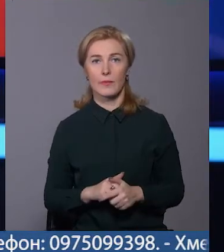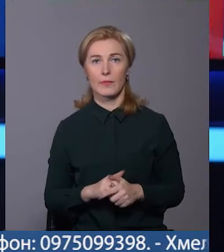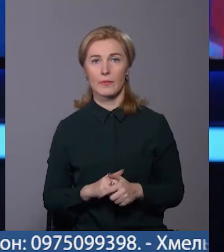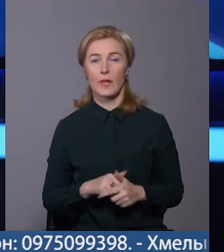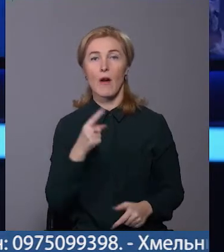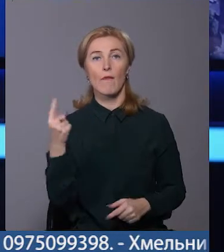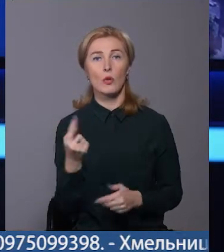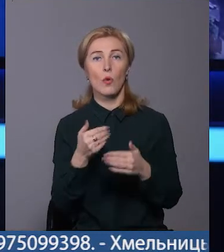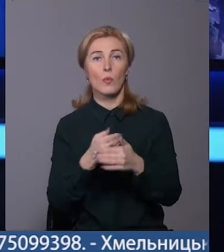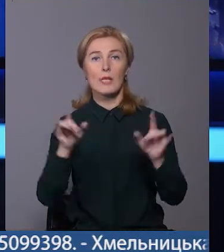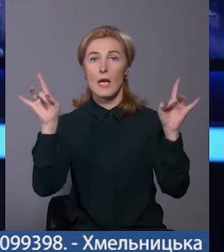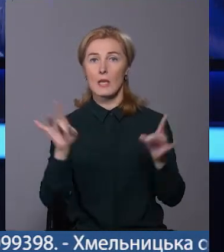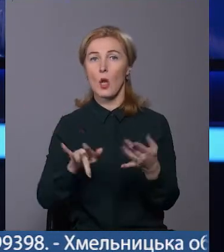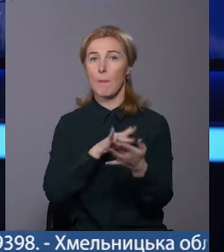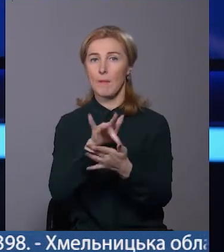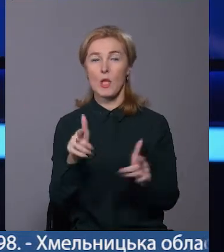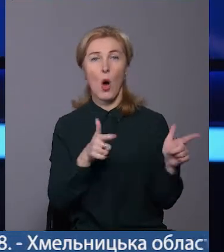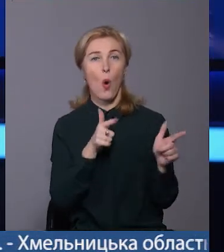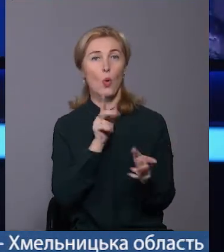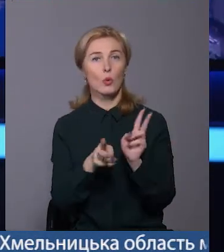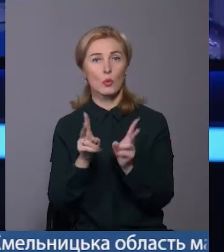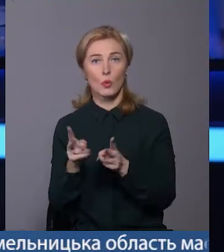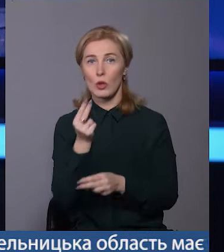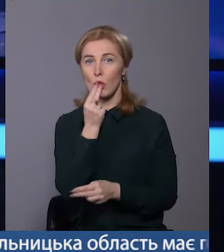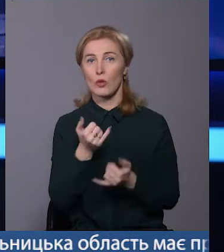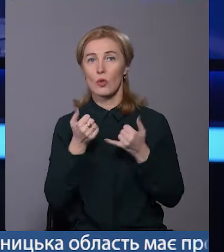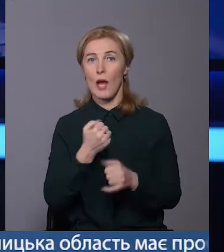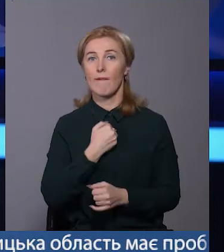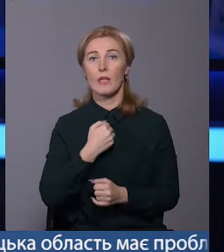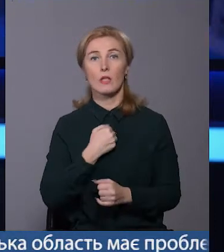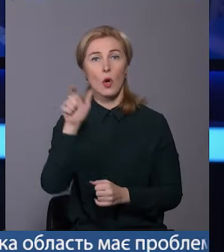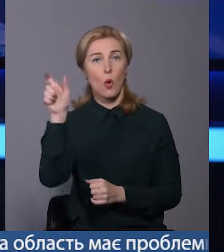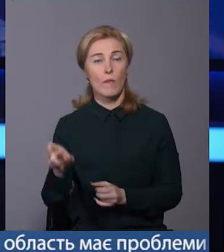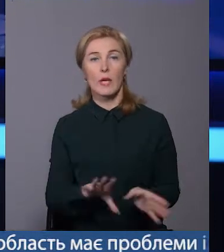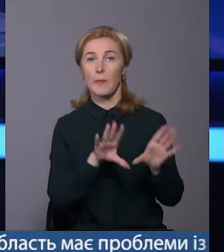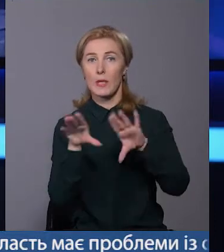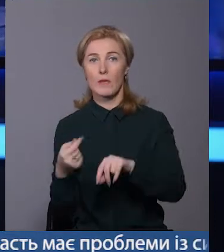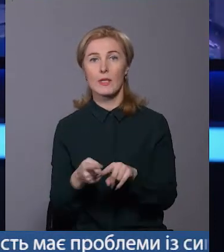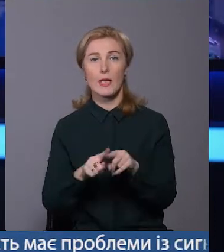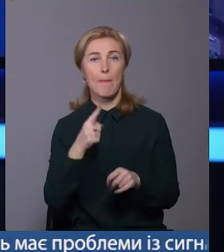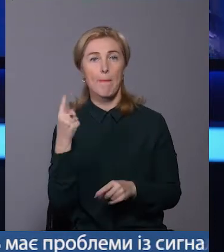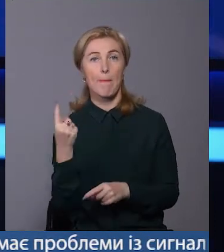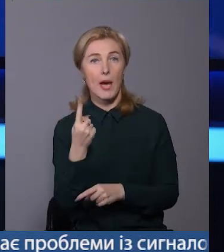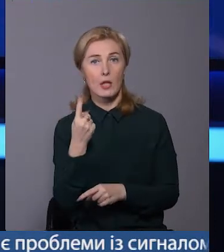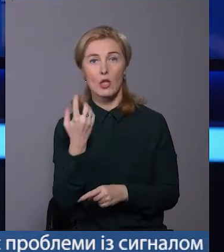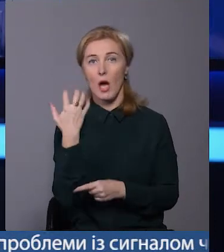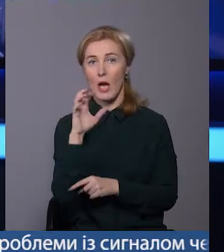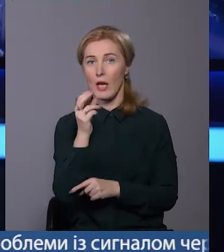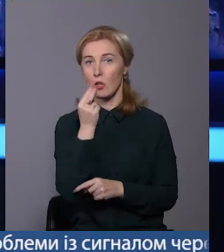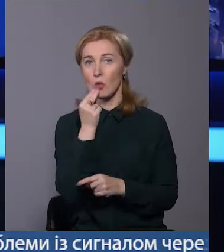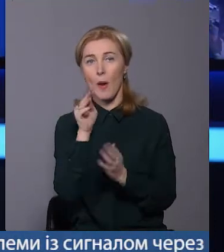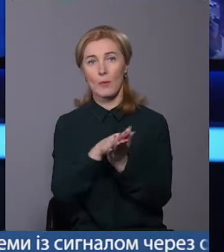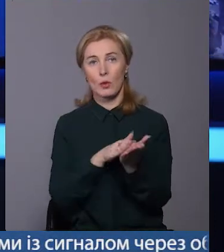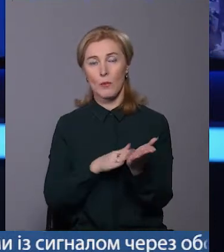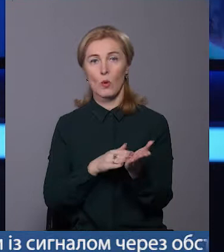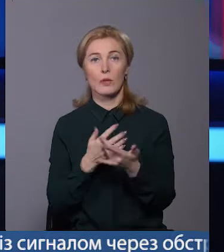В одному із ресторанів міста готують їжу для військових та переселенців. Це перші страви, бутерброди та